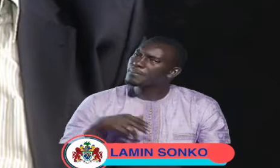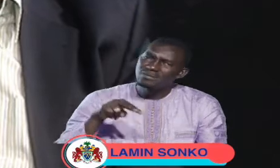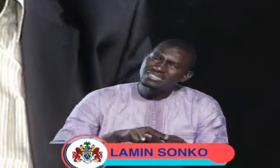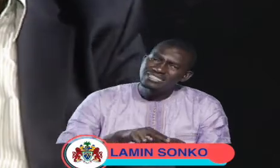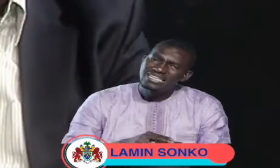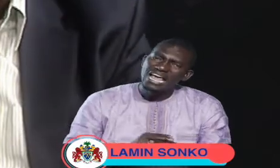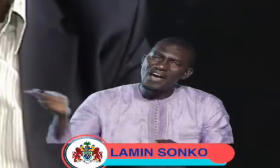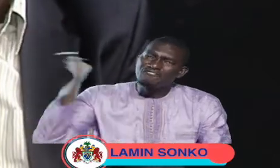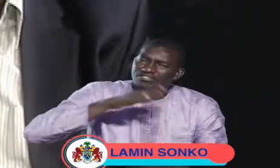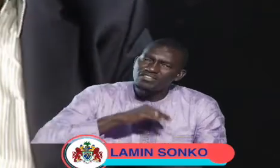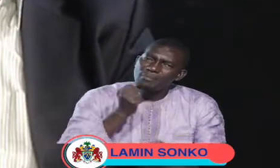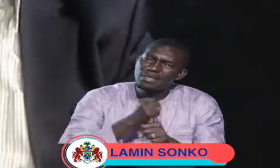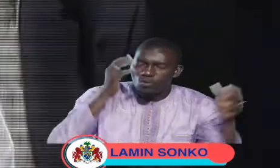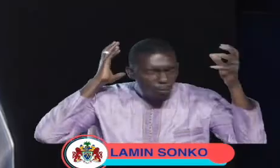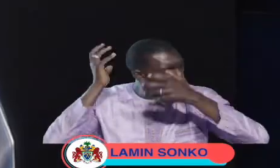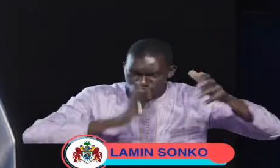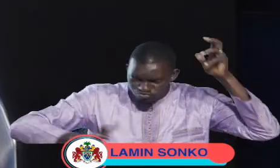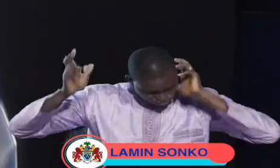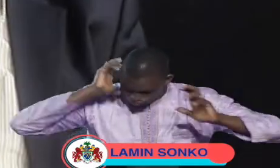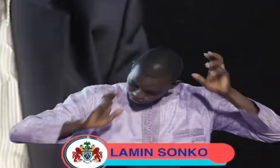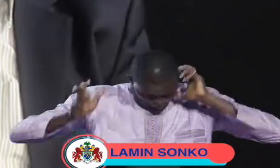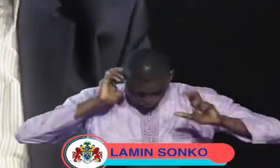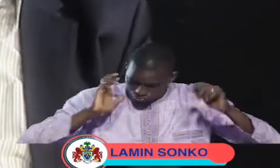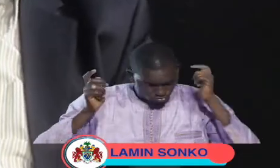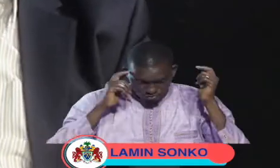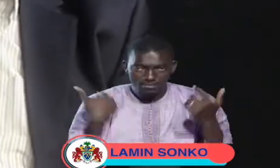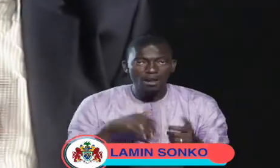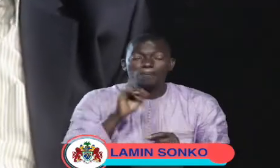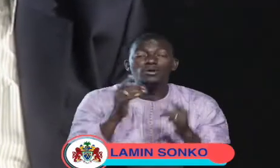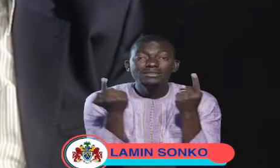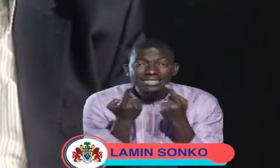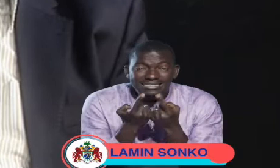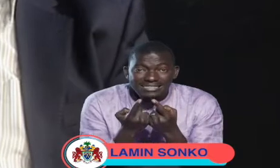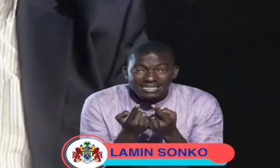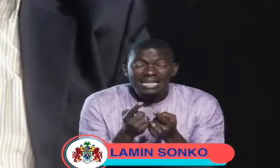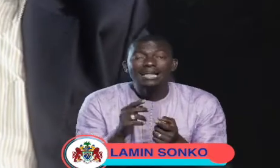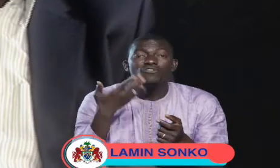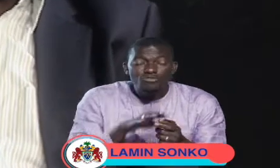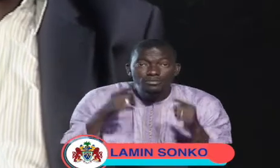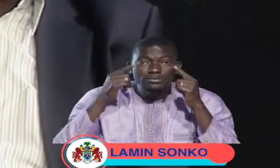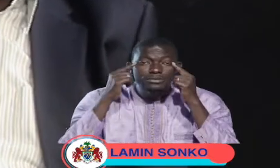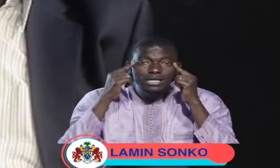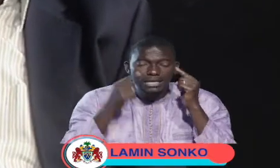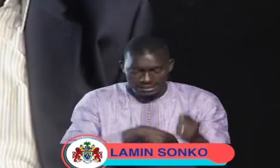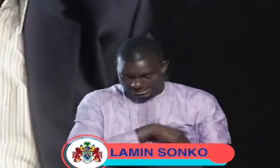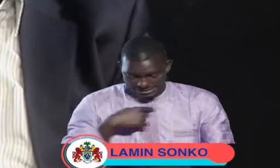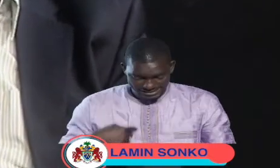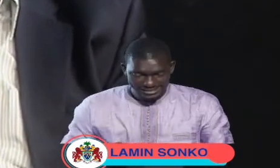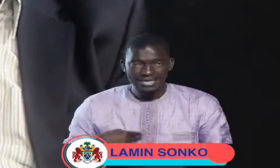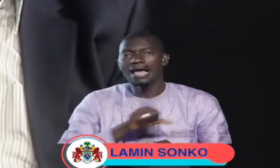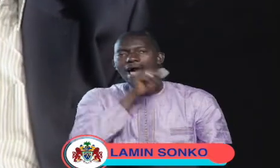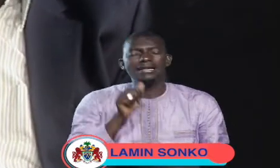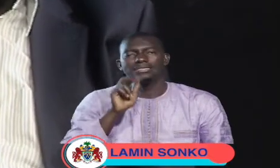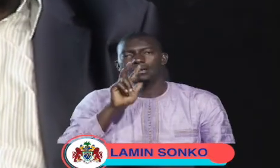xamé sa pour gis pour confuse nit ñi dal fogna way nak bagage tamit ñew ben pengu ne ko fa li ay bagage ay PPEs lañ ko xamé dañ ko wara